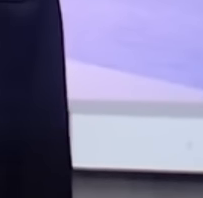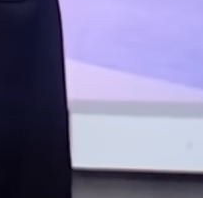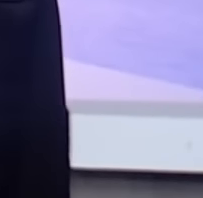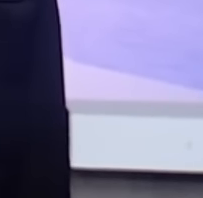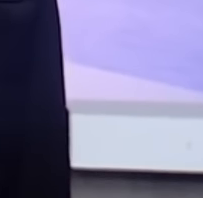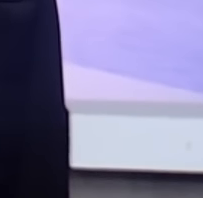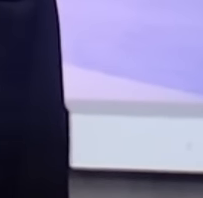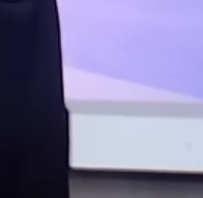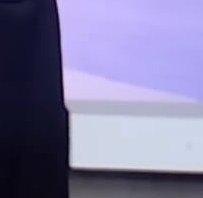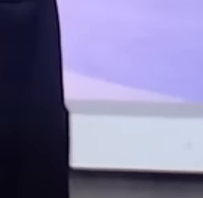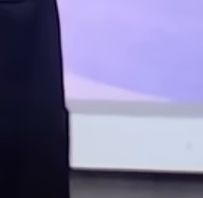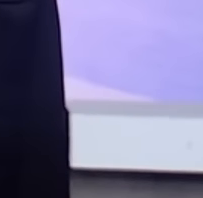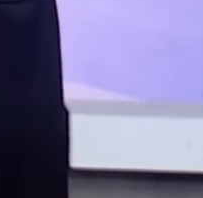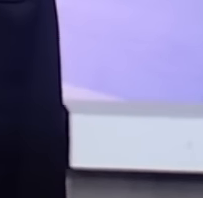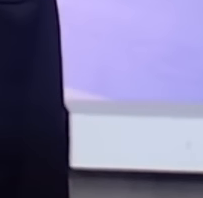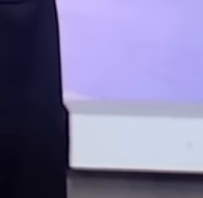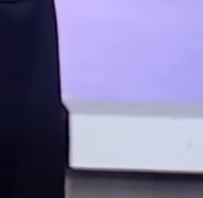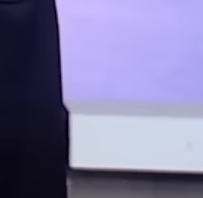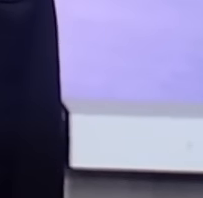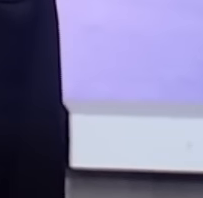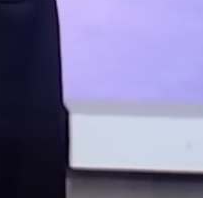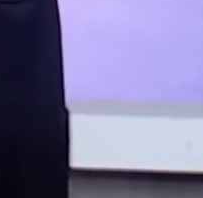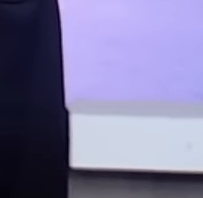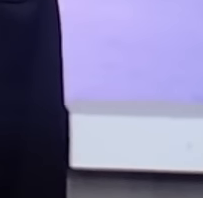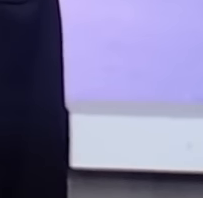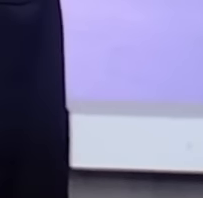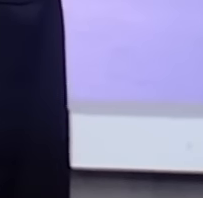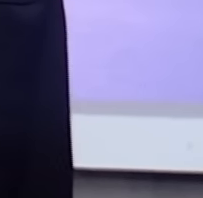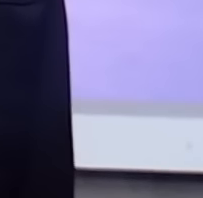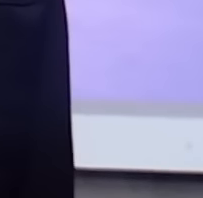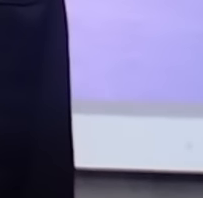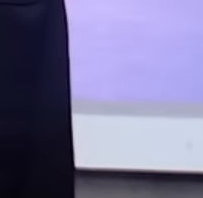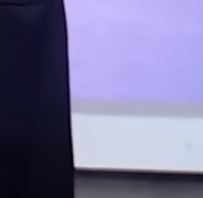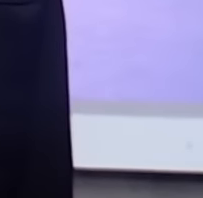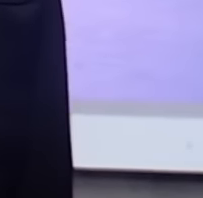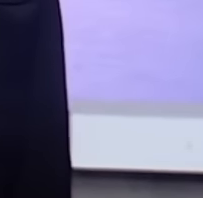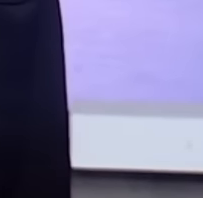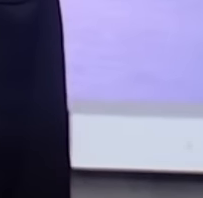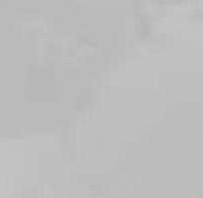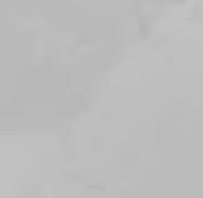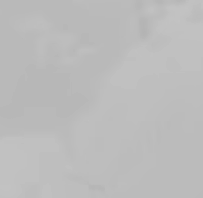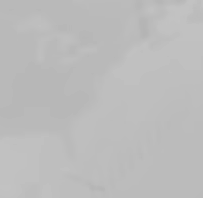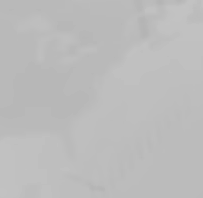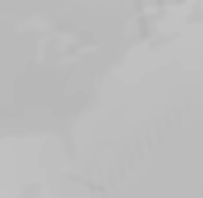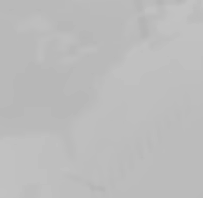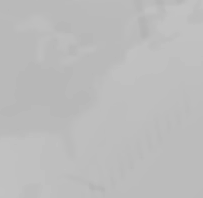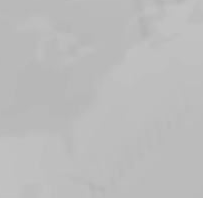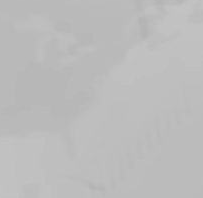samahan niyo kami sa GMA Pinoy TV at sa www.gmanews.tv.